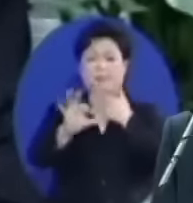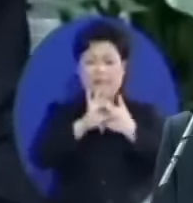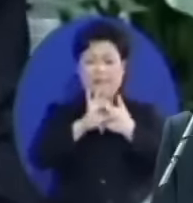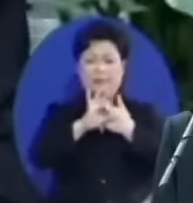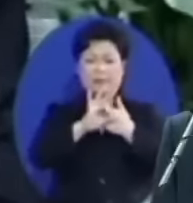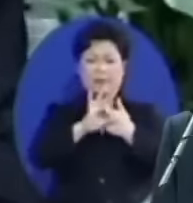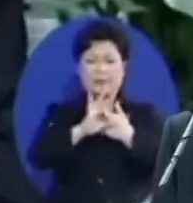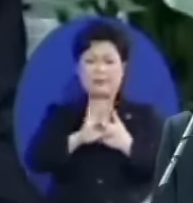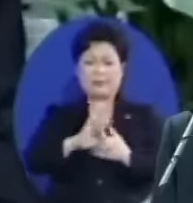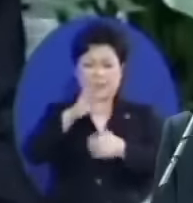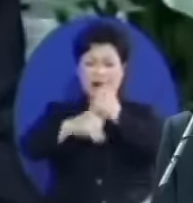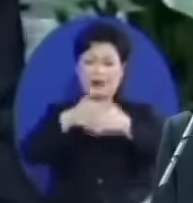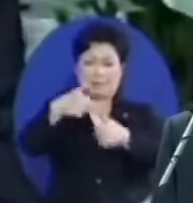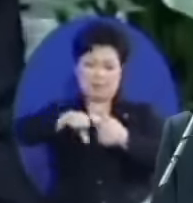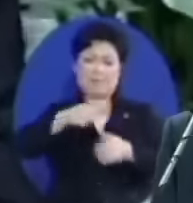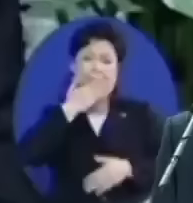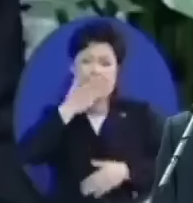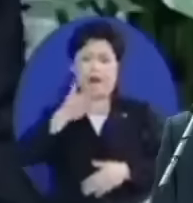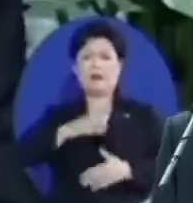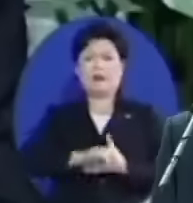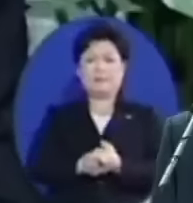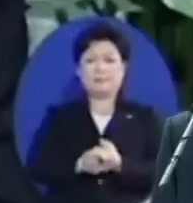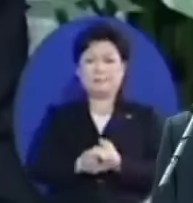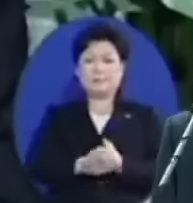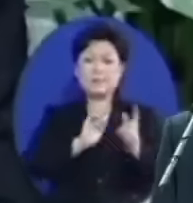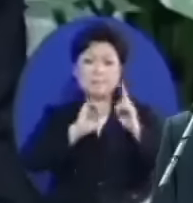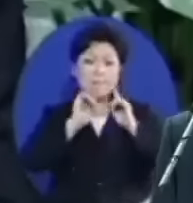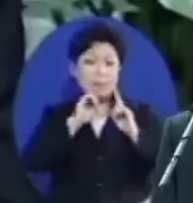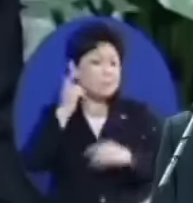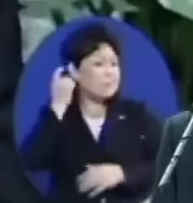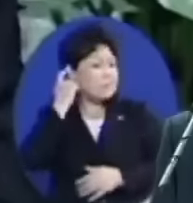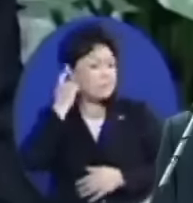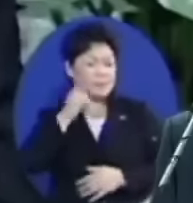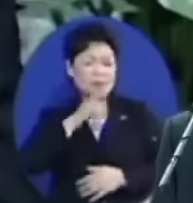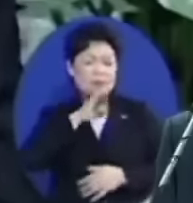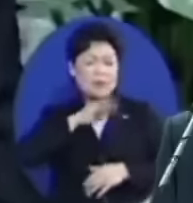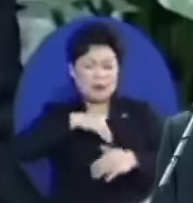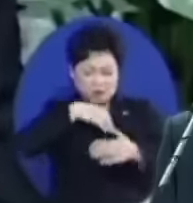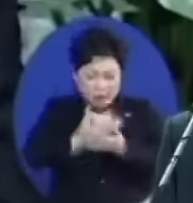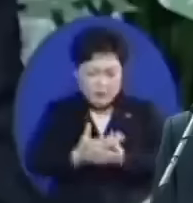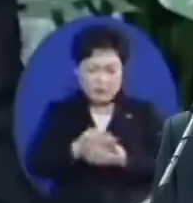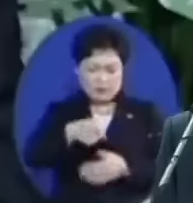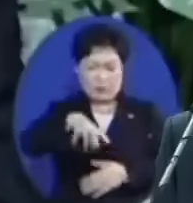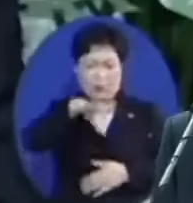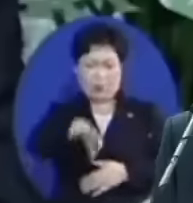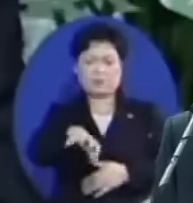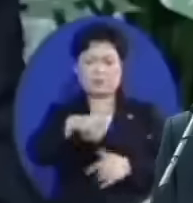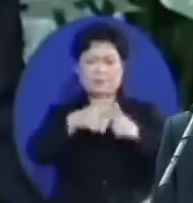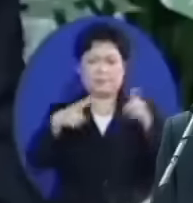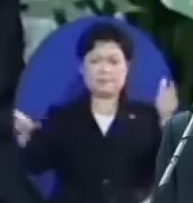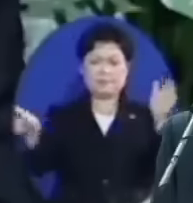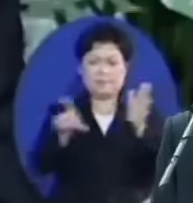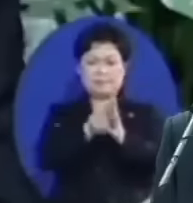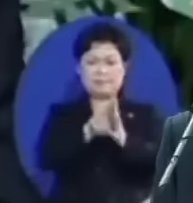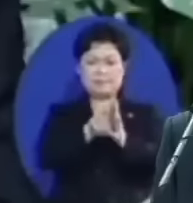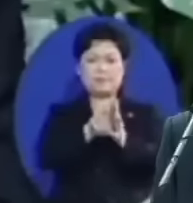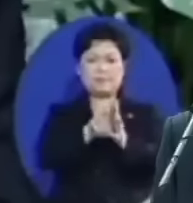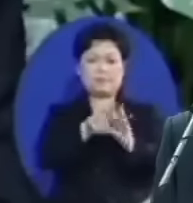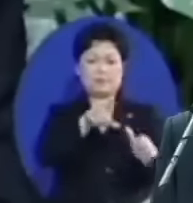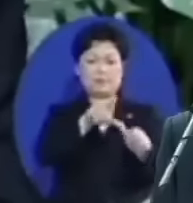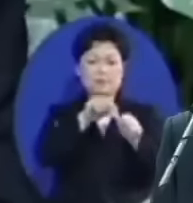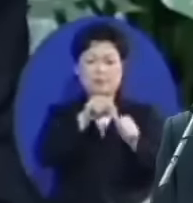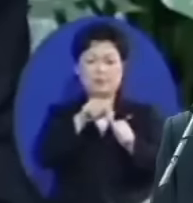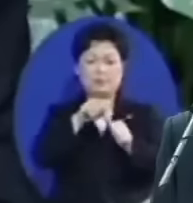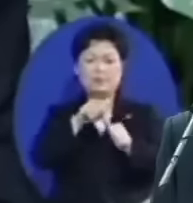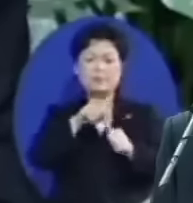하면 하나님의 자녀가 될 수 있습니다. 그 말에 감동해서 그 자리에서 예수를 구주로 모시고